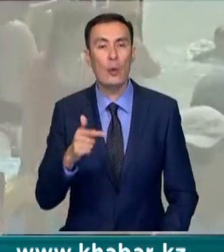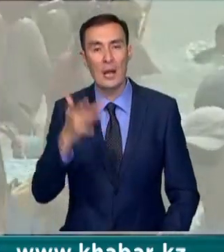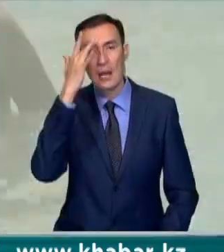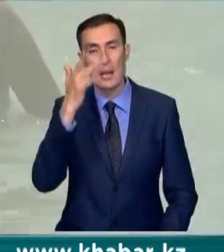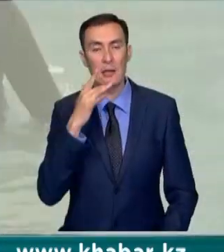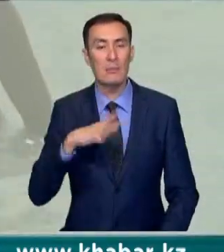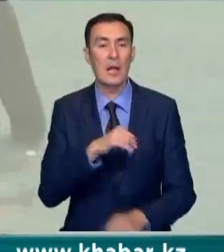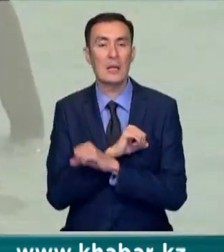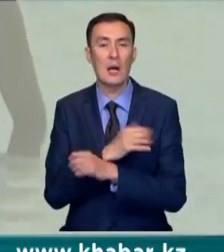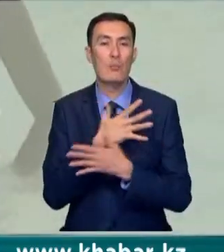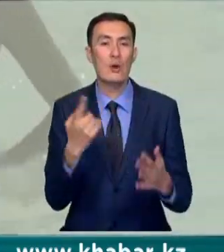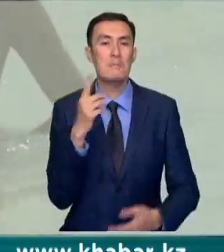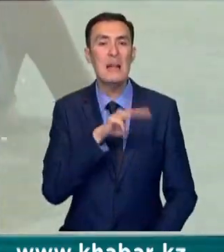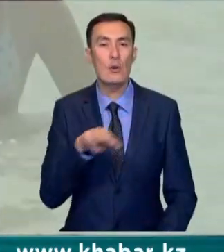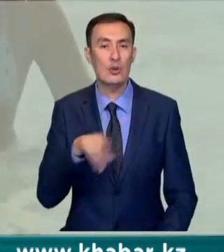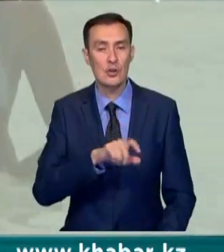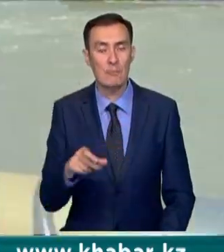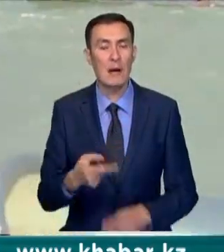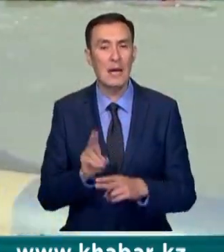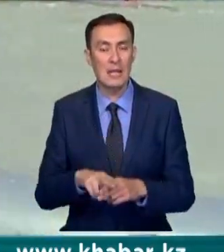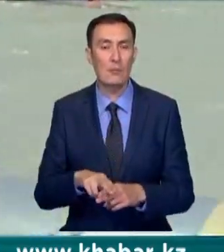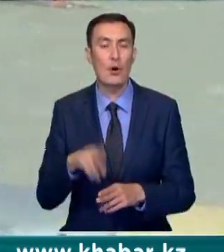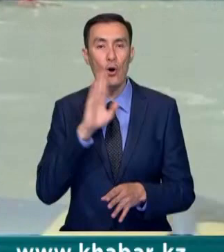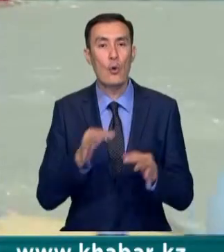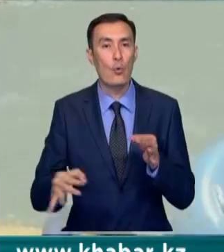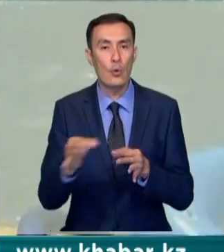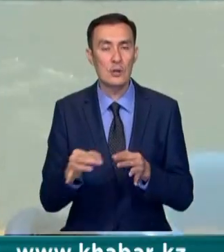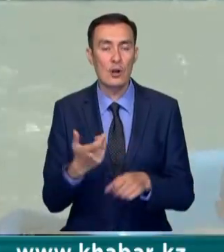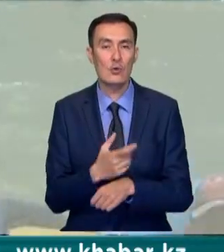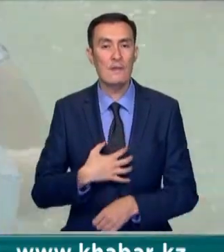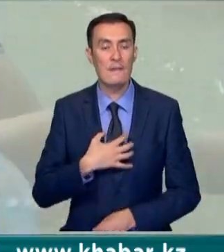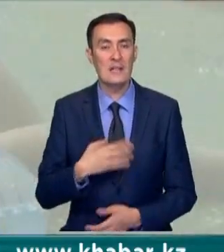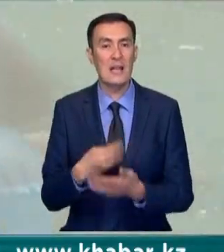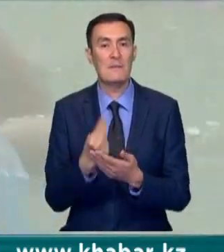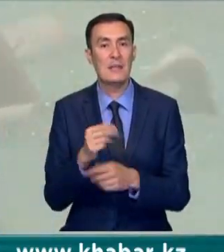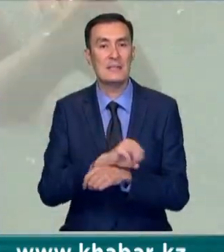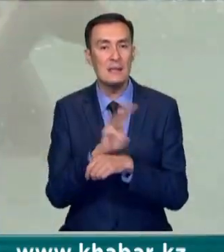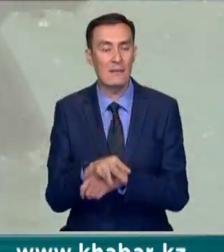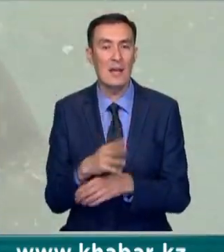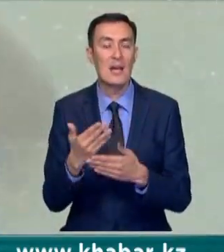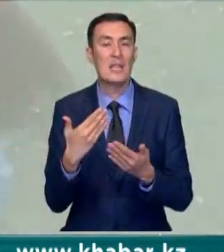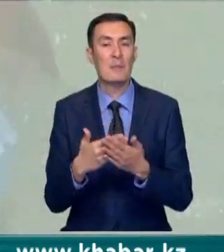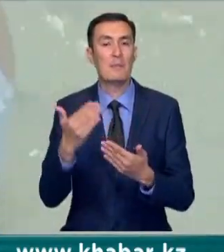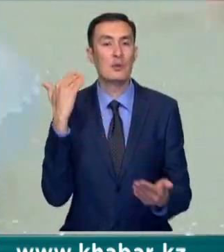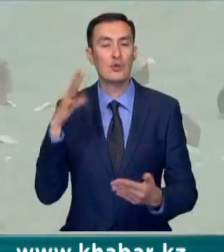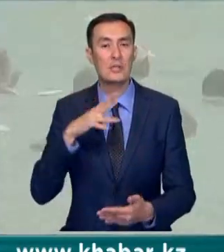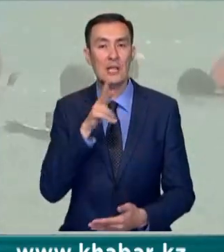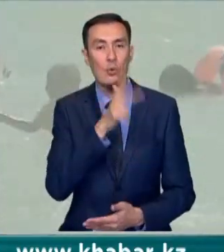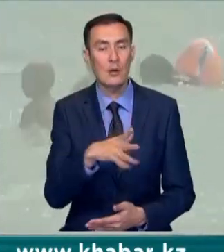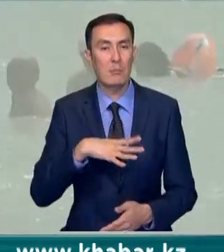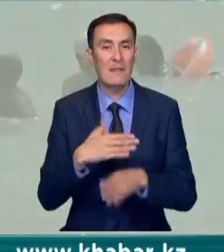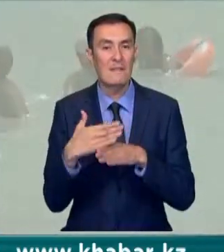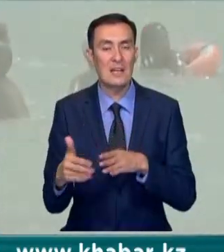лето отдохнули около миллиона человек. Поэтому побережье остается приоритетным для финансирования. Если за предыдущие три